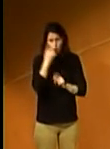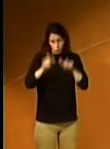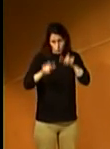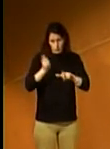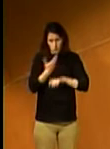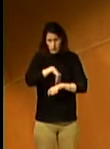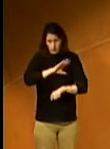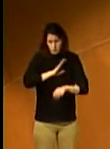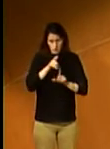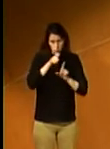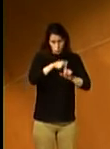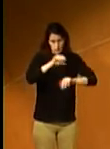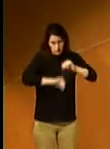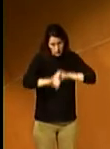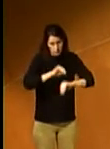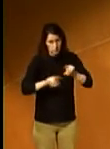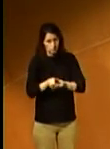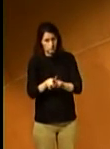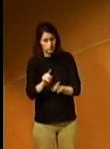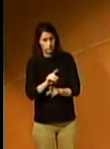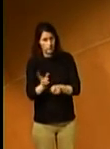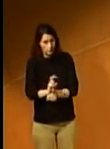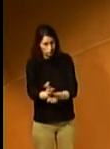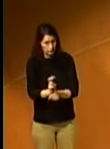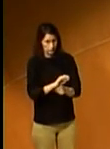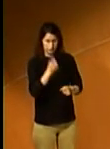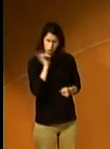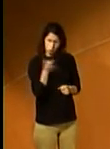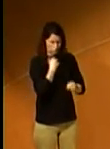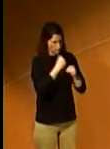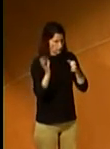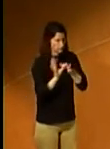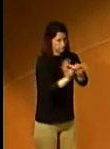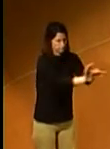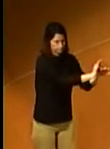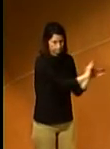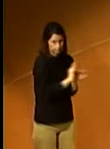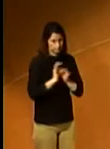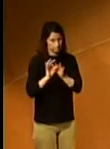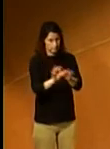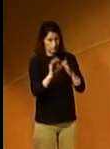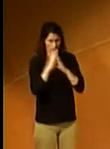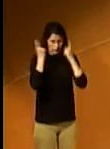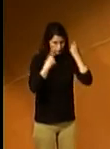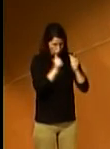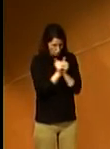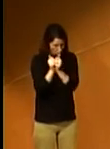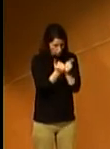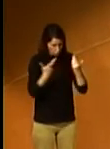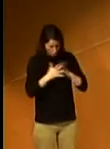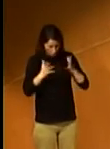suivi thérapeutique et éducatif, qui mettent en place donc toute la scolarité du jeune.